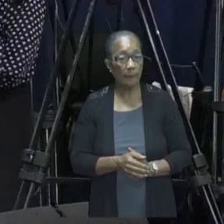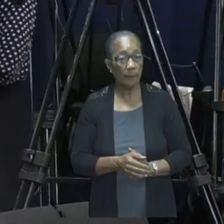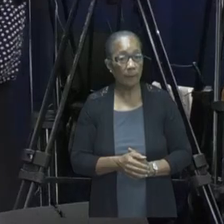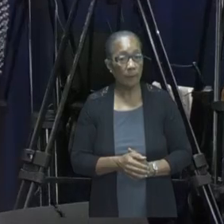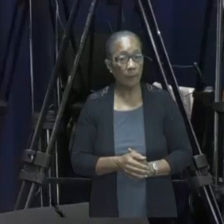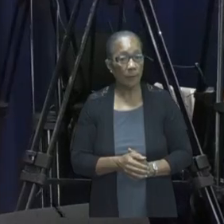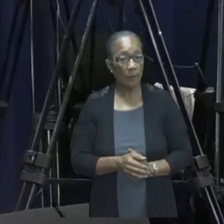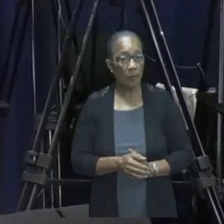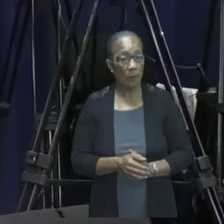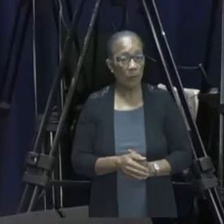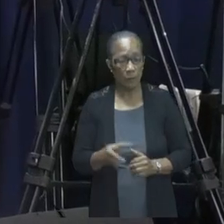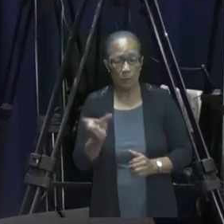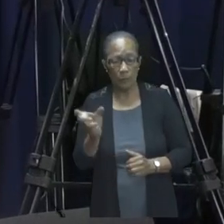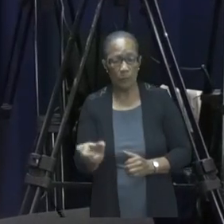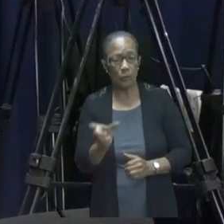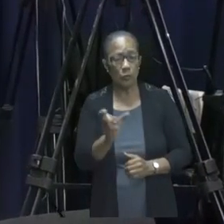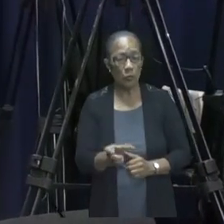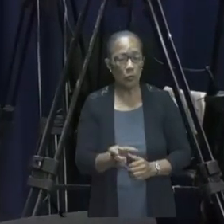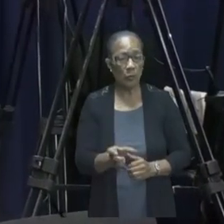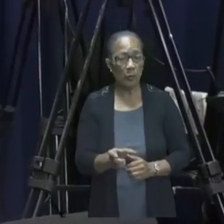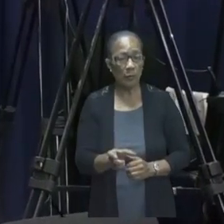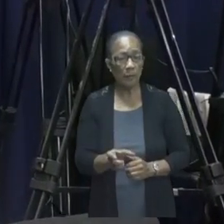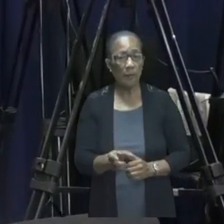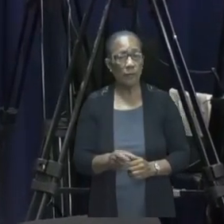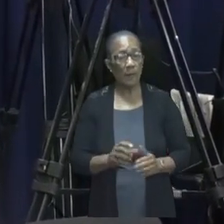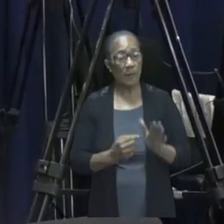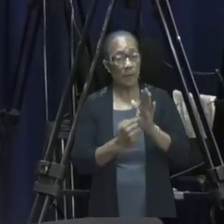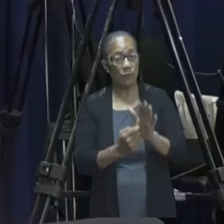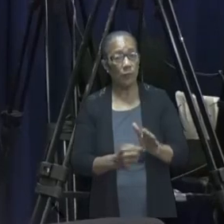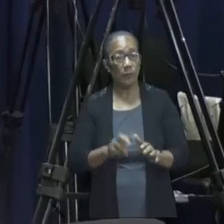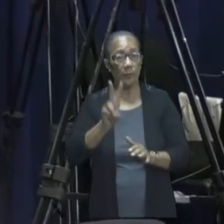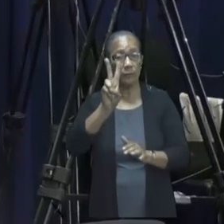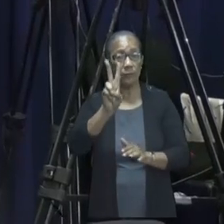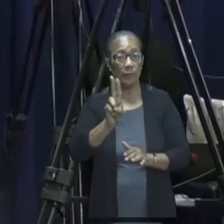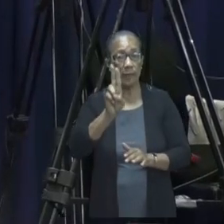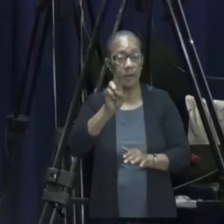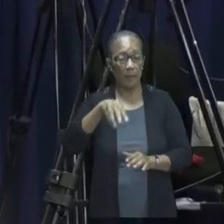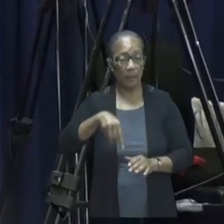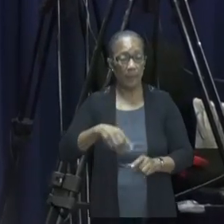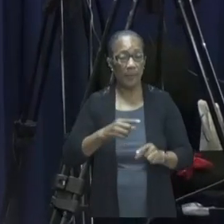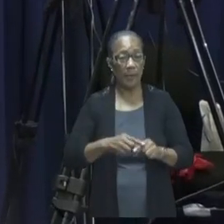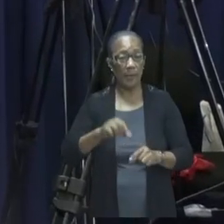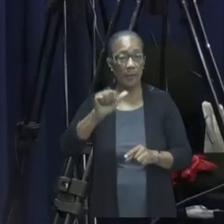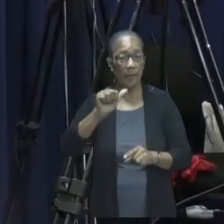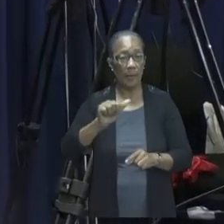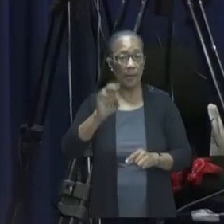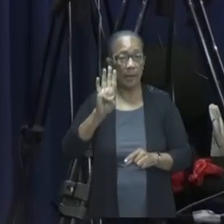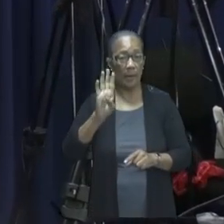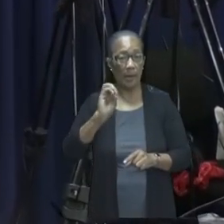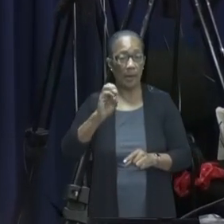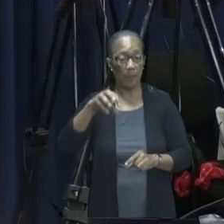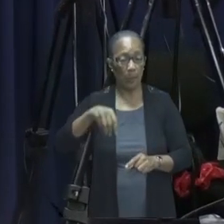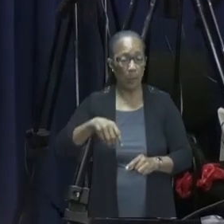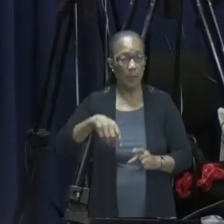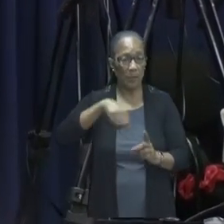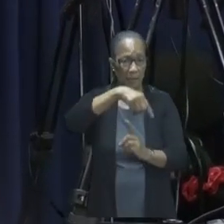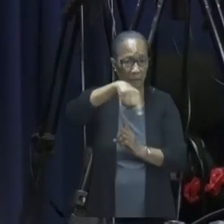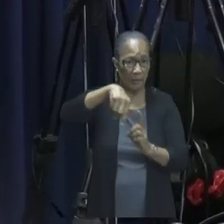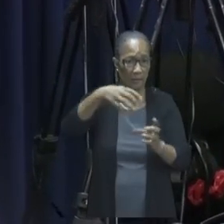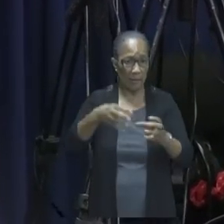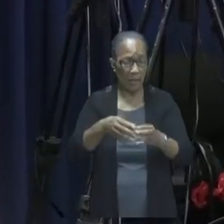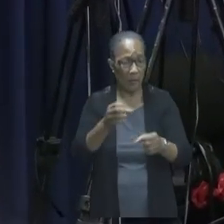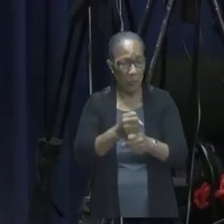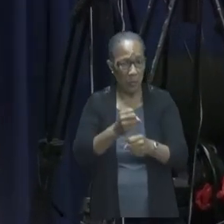mascottes maar vooraanstaande van de vhp en de aanbod die met elkaar omgaan op een manier